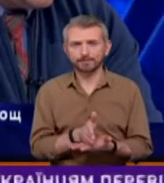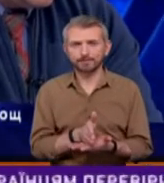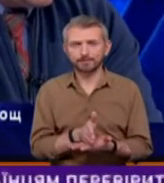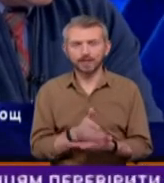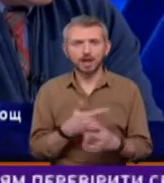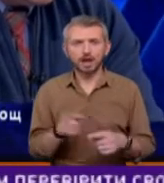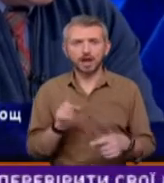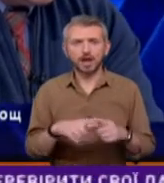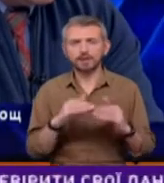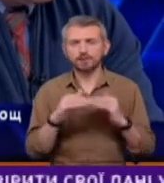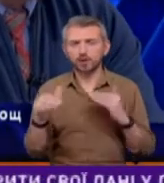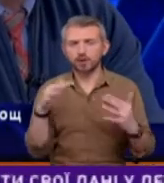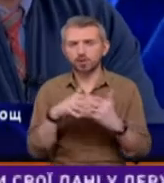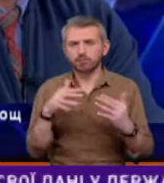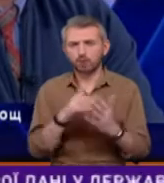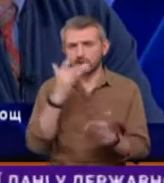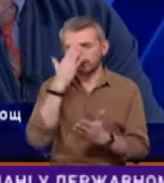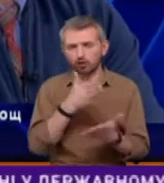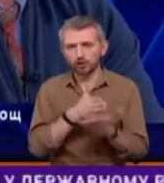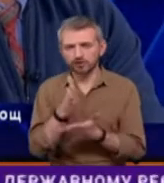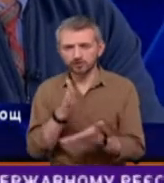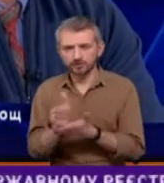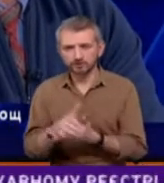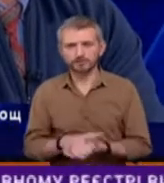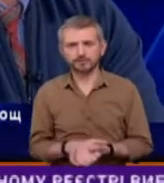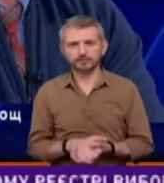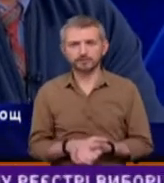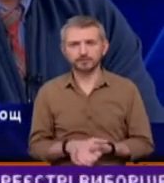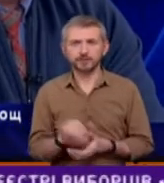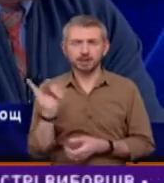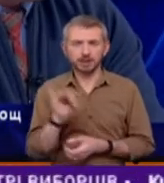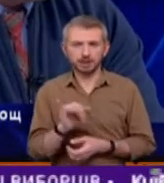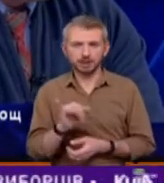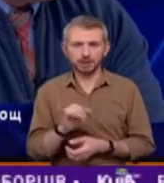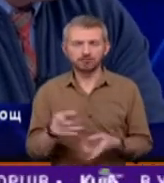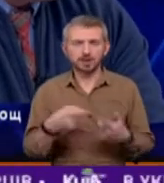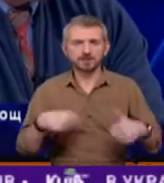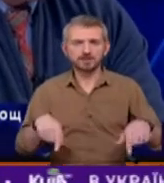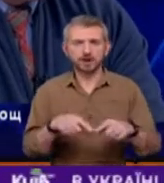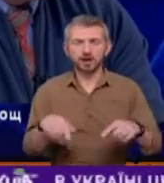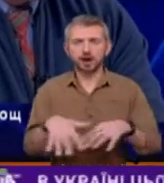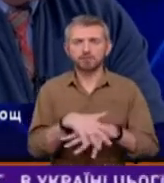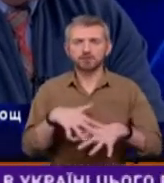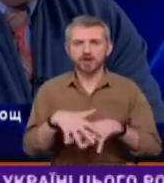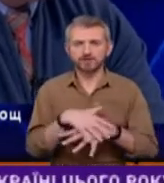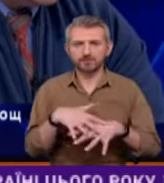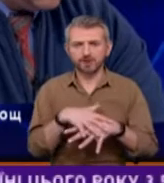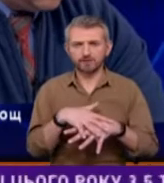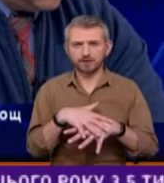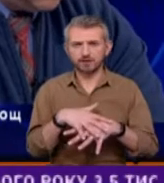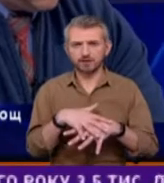значить, це поле бою ідеологічного ристалища якогось. І сфера общественного